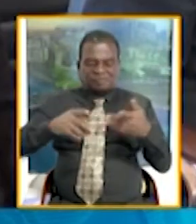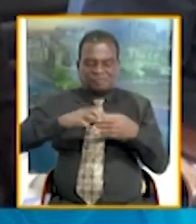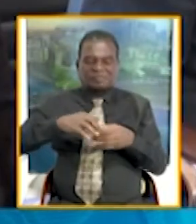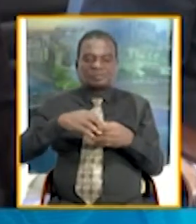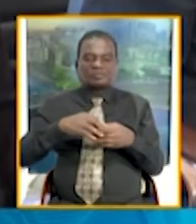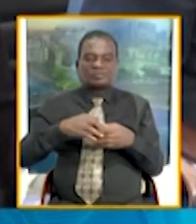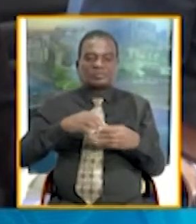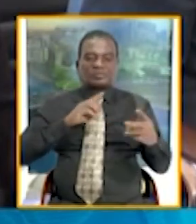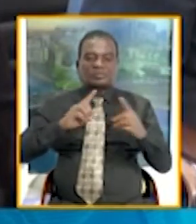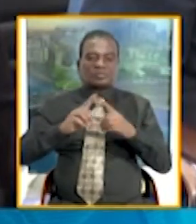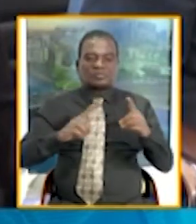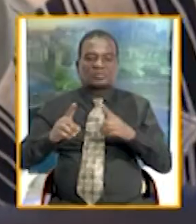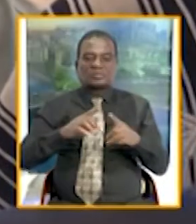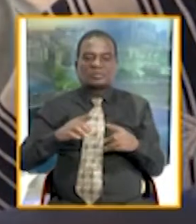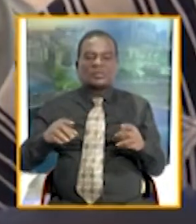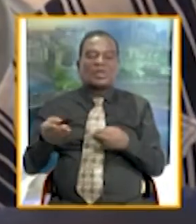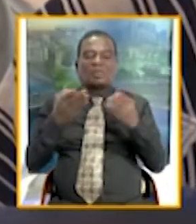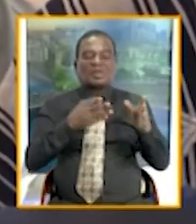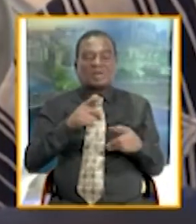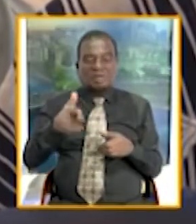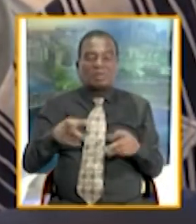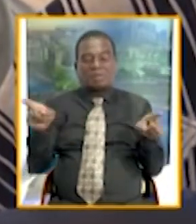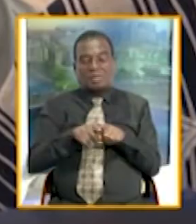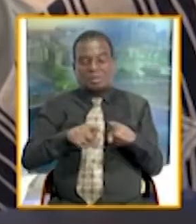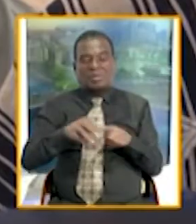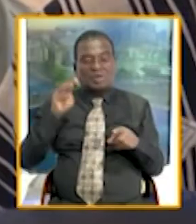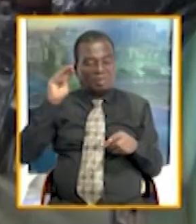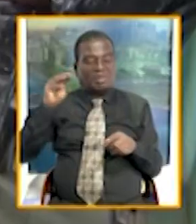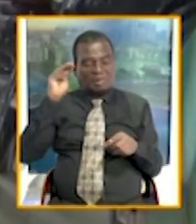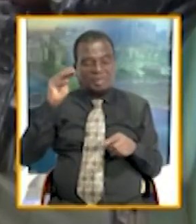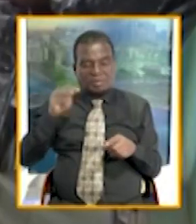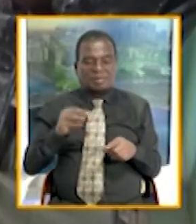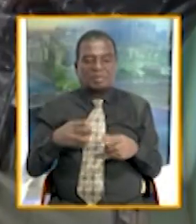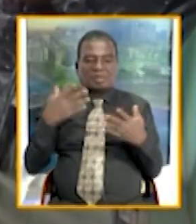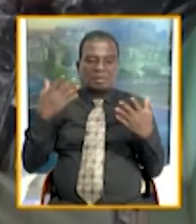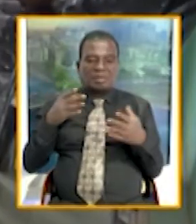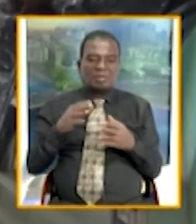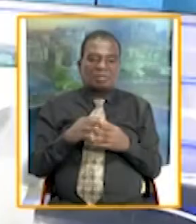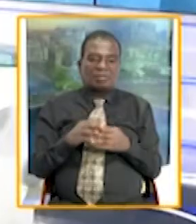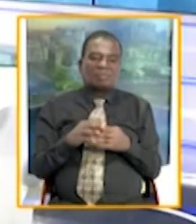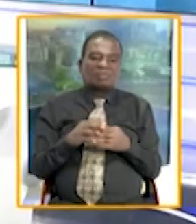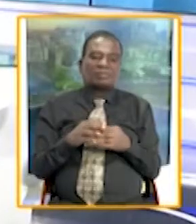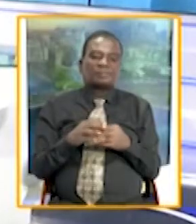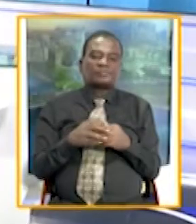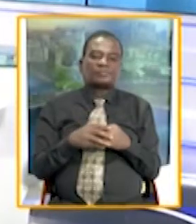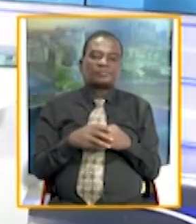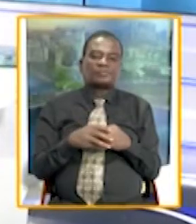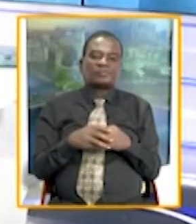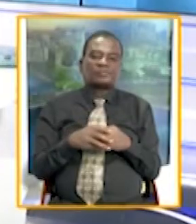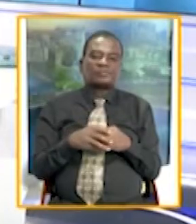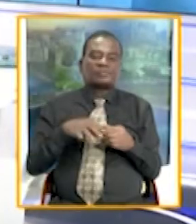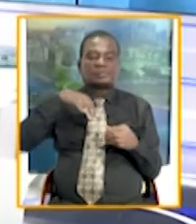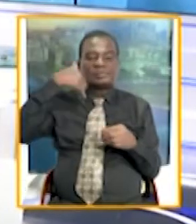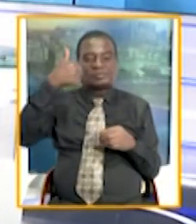général Vagondo a porté là le même message, plus de cohésion sociale pour un scrutin apaisé. Et c'est donc